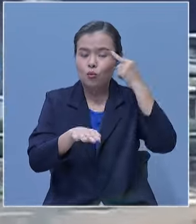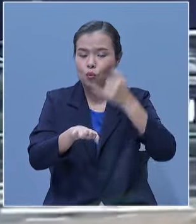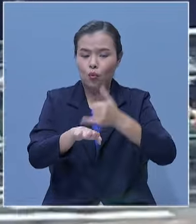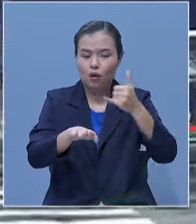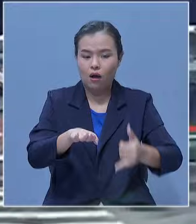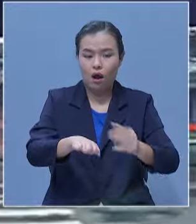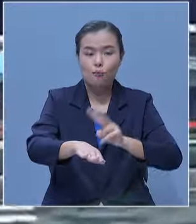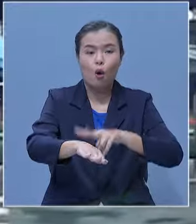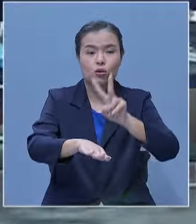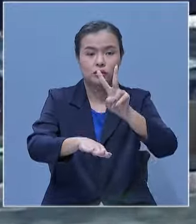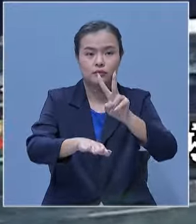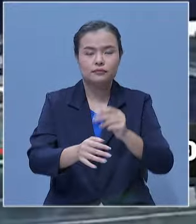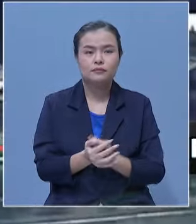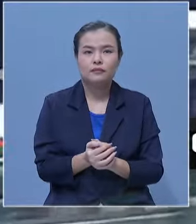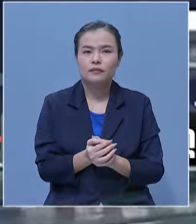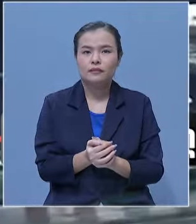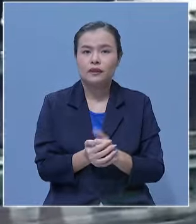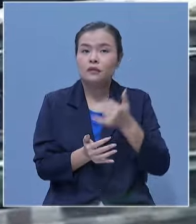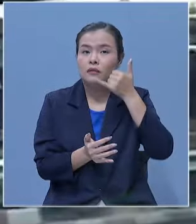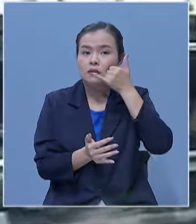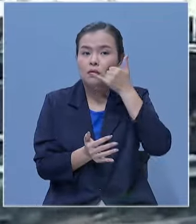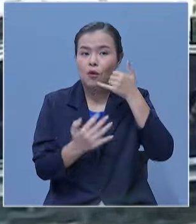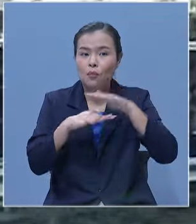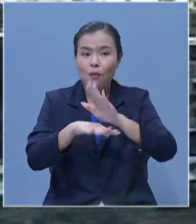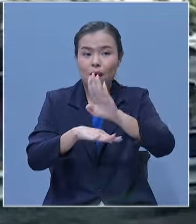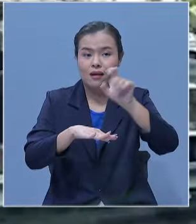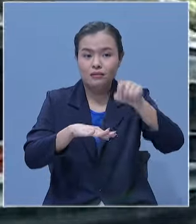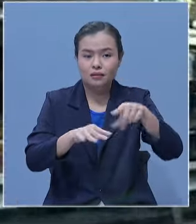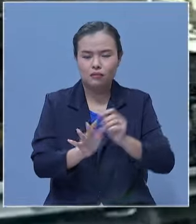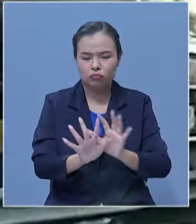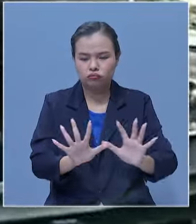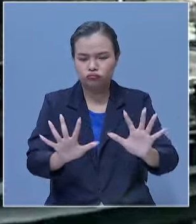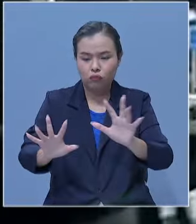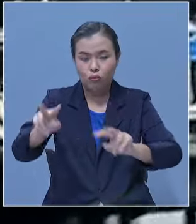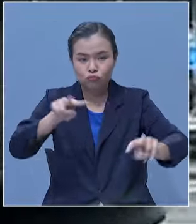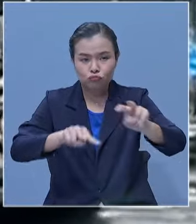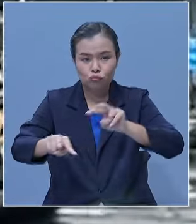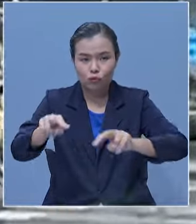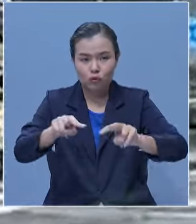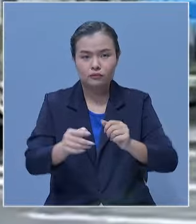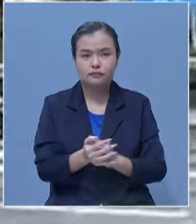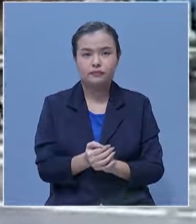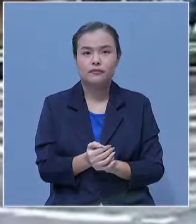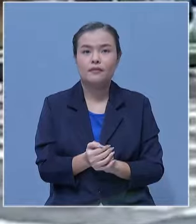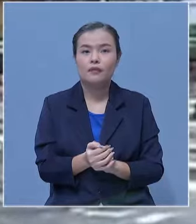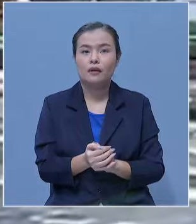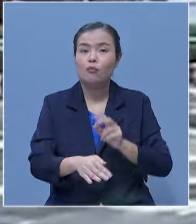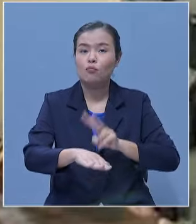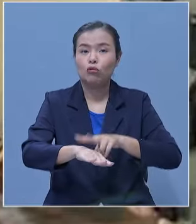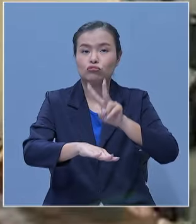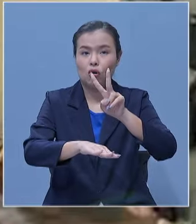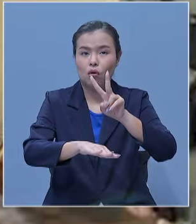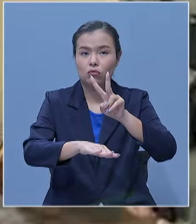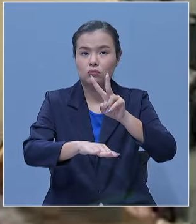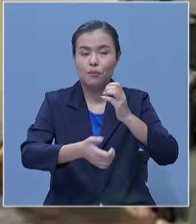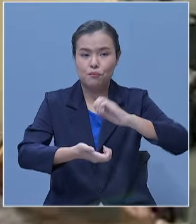ขนส่งหมอชิดนะครับมีการประสานไปยังสน.บางซื่อให้ระดมกำลังตรวจค้นในสถานีขนส่งหมอชิด2ร่